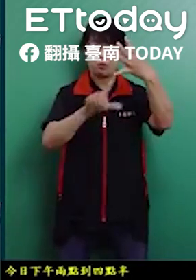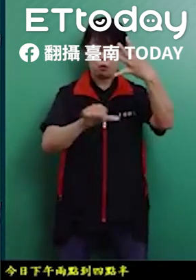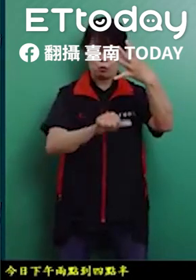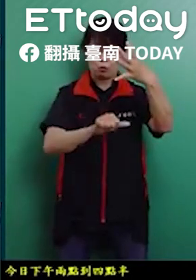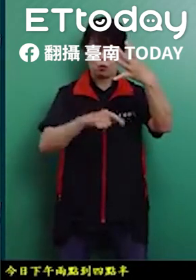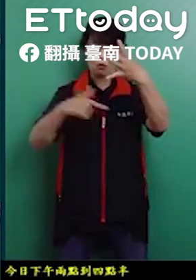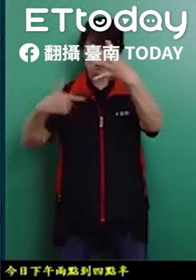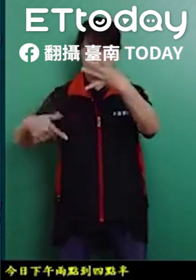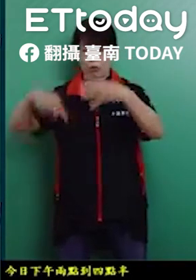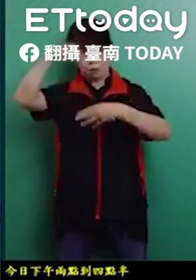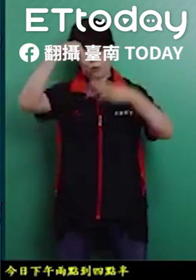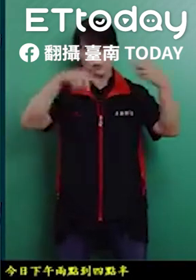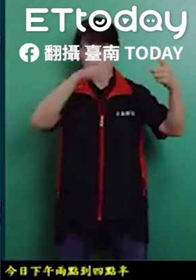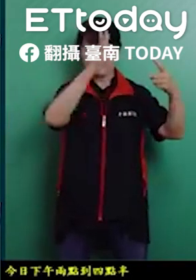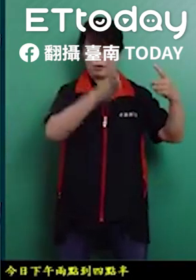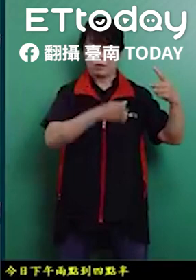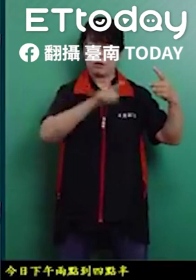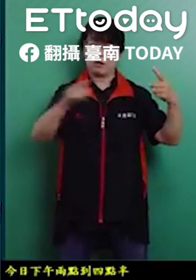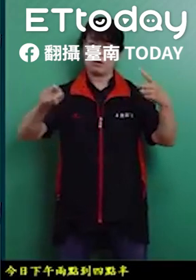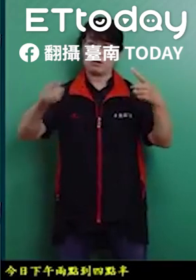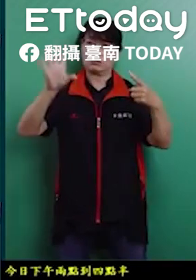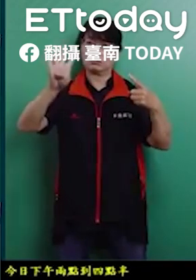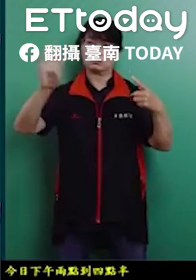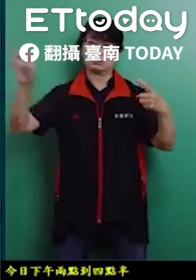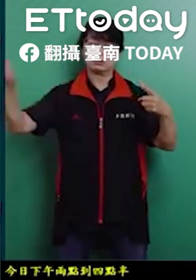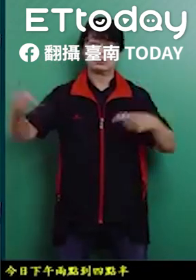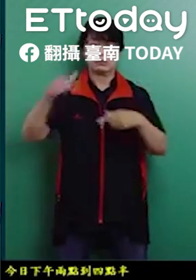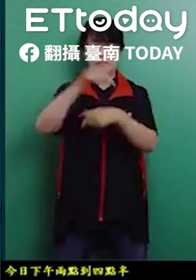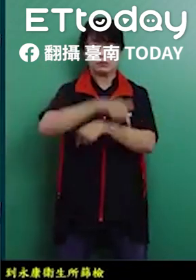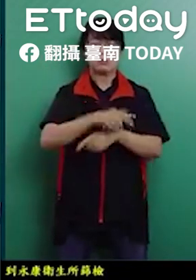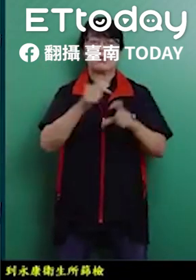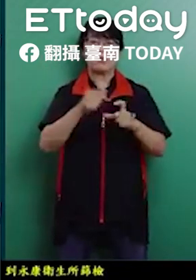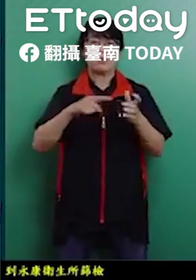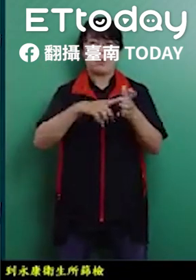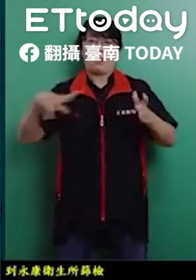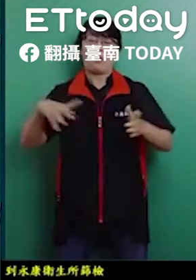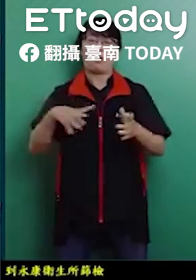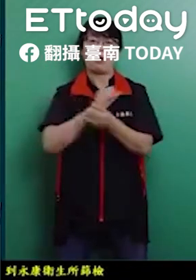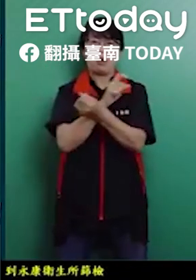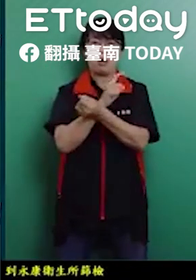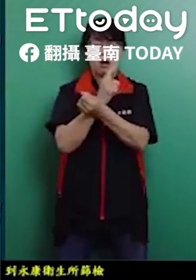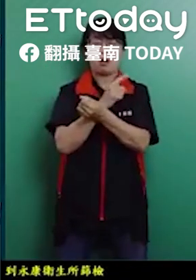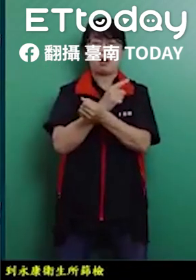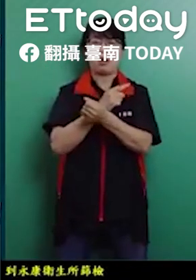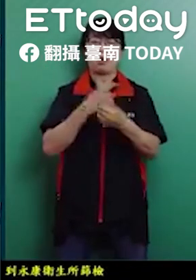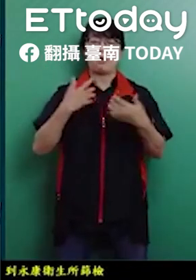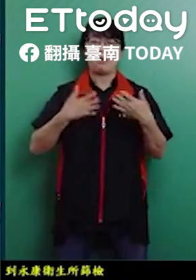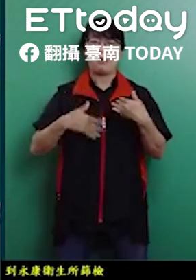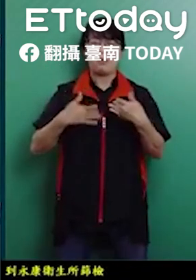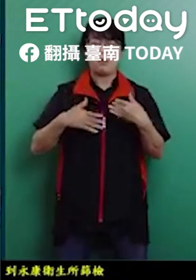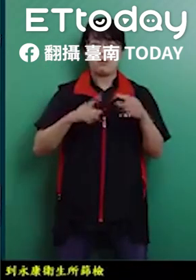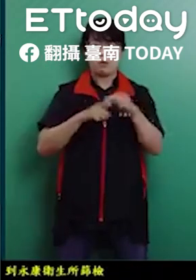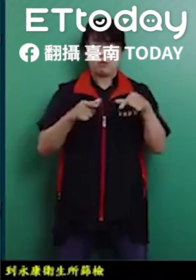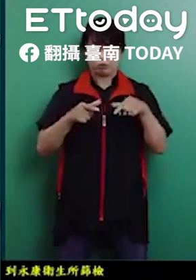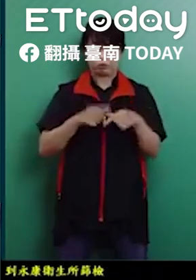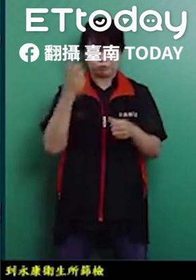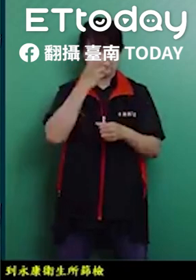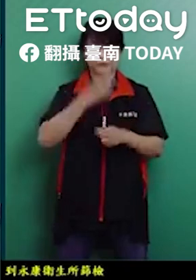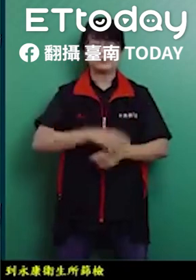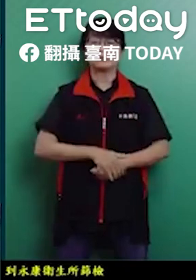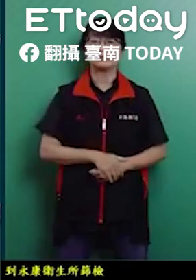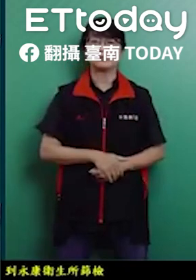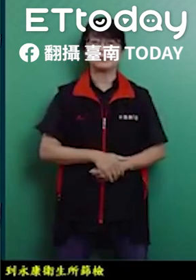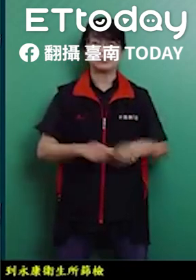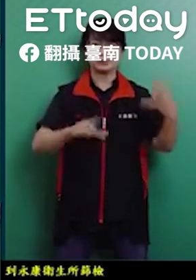4月6号下午1:30到下午4点到南区松柏娱乐中心筛检哦。那另外是